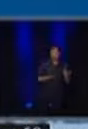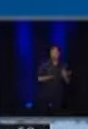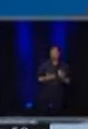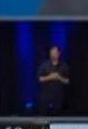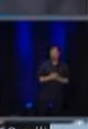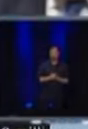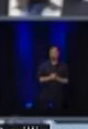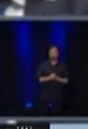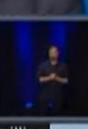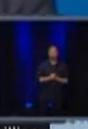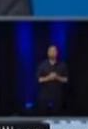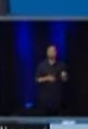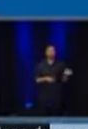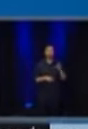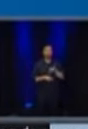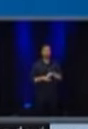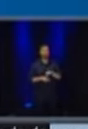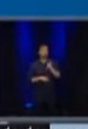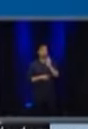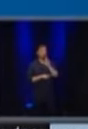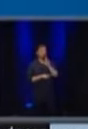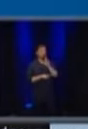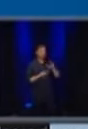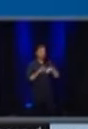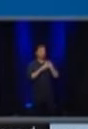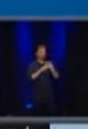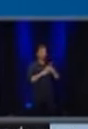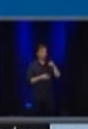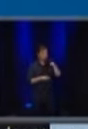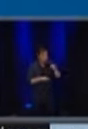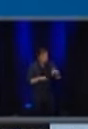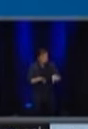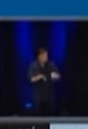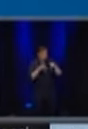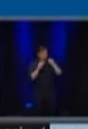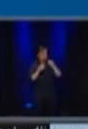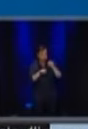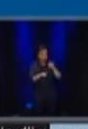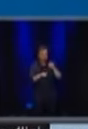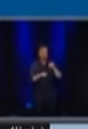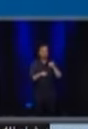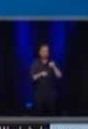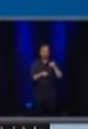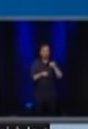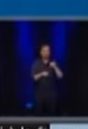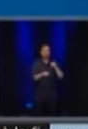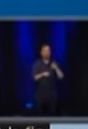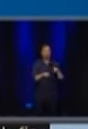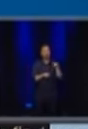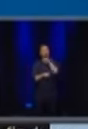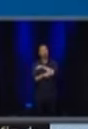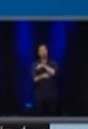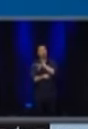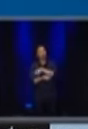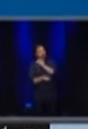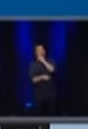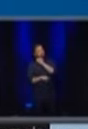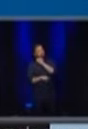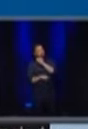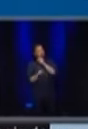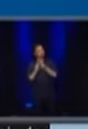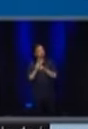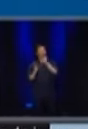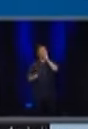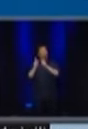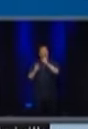la distinction entre avoir le virus puis avoir des conséquences graves face au virus. Je reviens sur